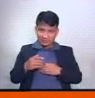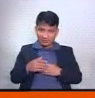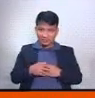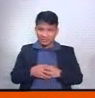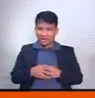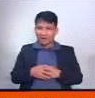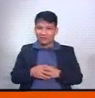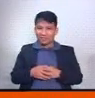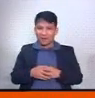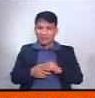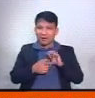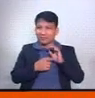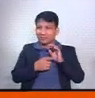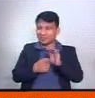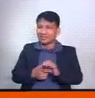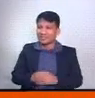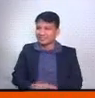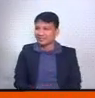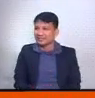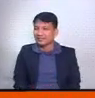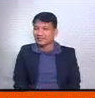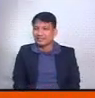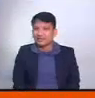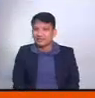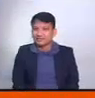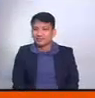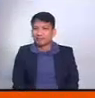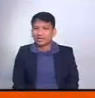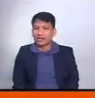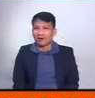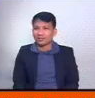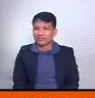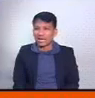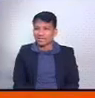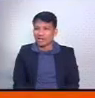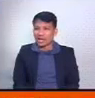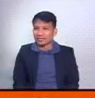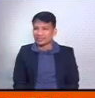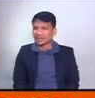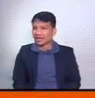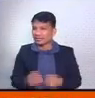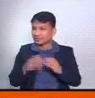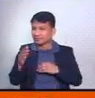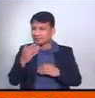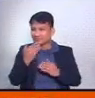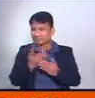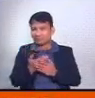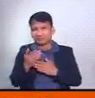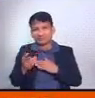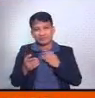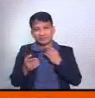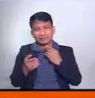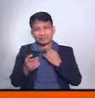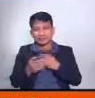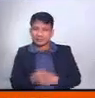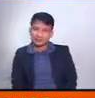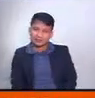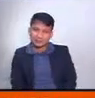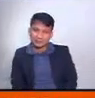si Mr. Samson. Ganito po yan. Ano. Yung Nesyo actually, hindi nila kasama dun sa ano ngayon. Yan, ang alam ko na